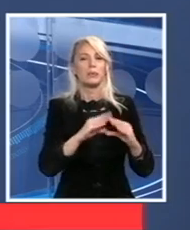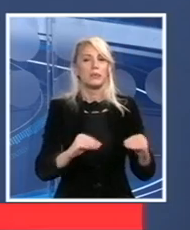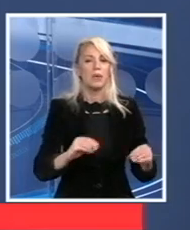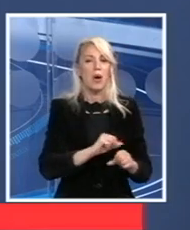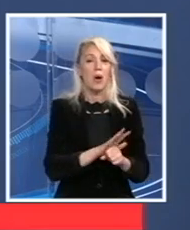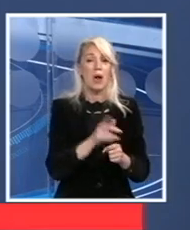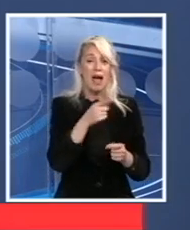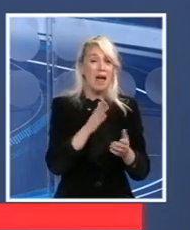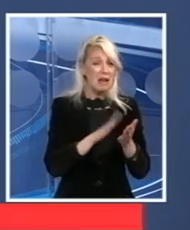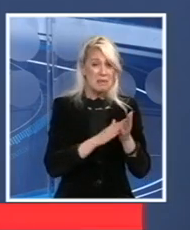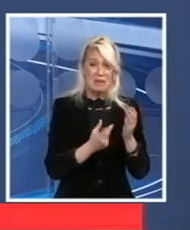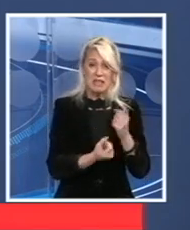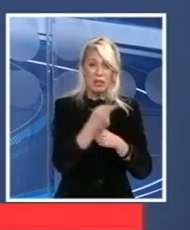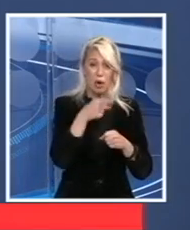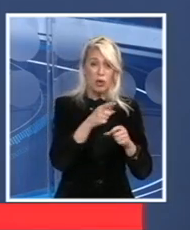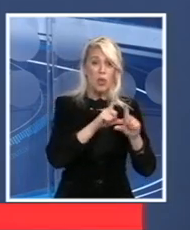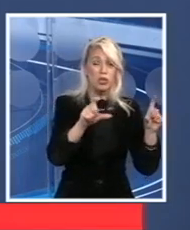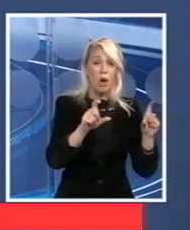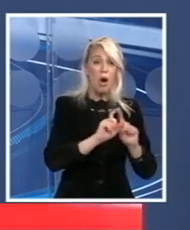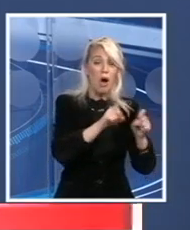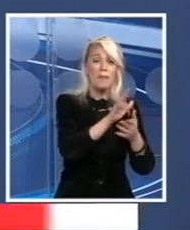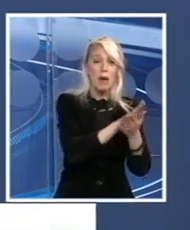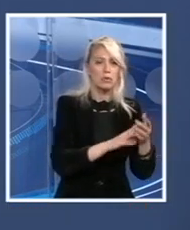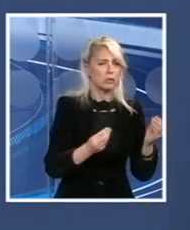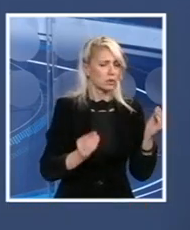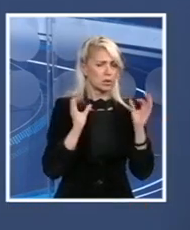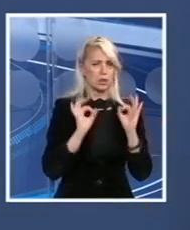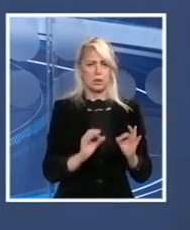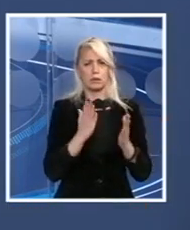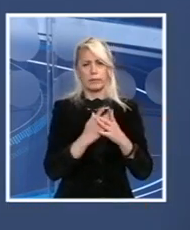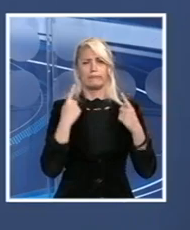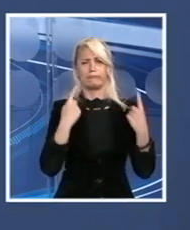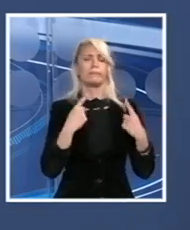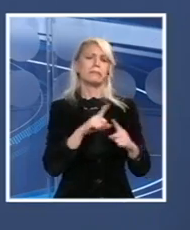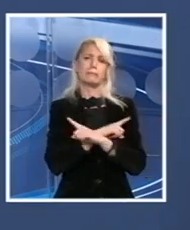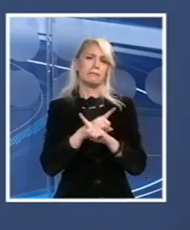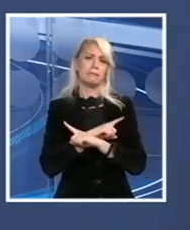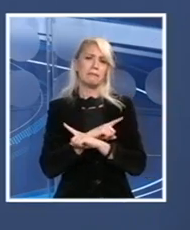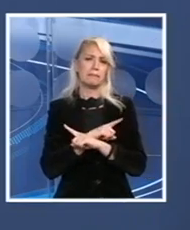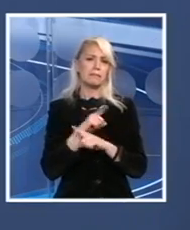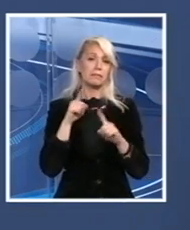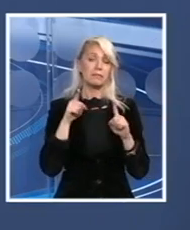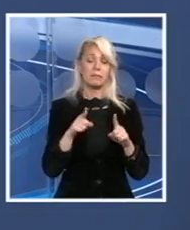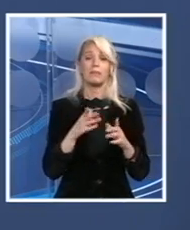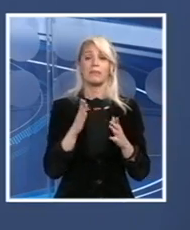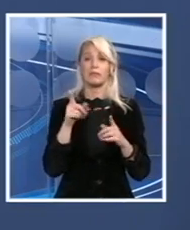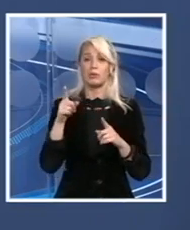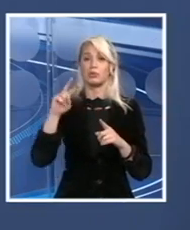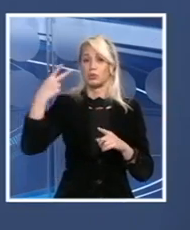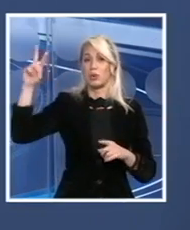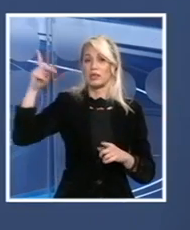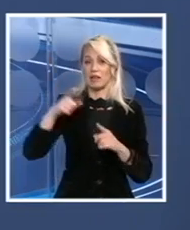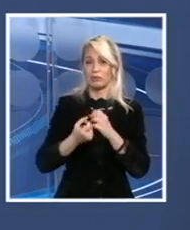populaciju, sigurno da bi bila mnogo veća smrtnost, kao što je to na kraju krajeva bilo u mnogim